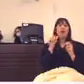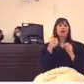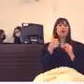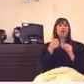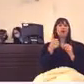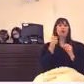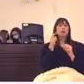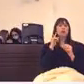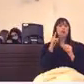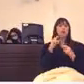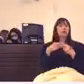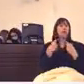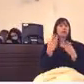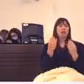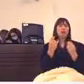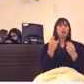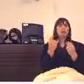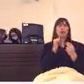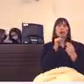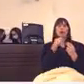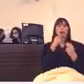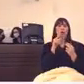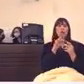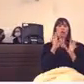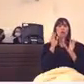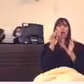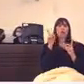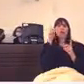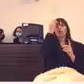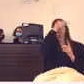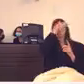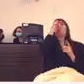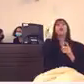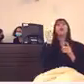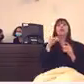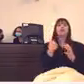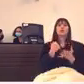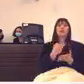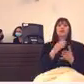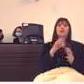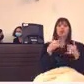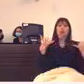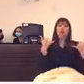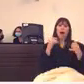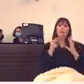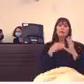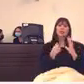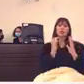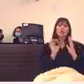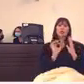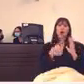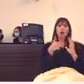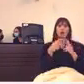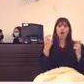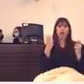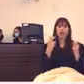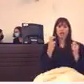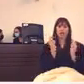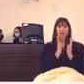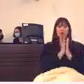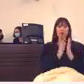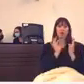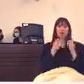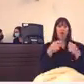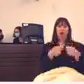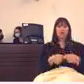לראשונה, אני חושב, מזה שנים רבות, אני לא רוצה להגיד בכלל לא, יש בתקציב הרווחה, באישור של ראש העיר, ובקשה של